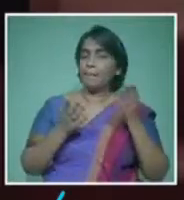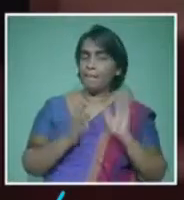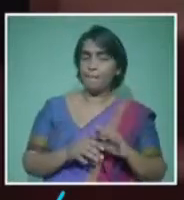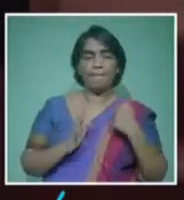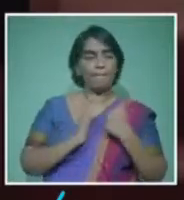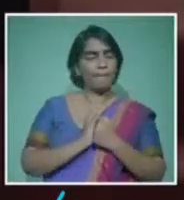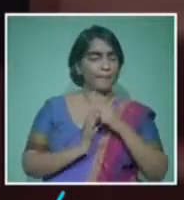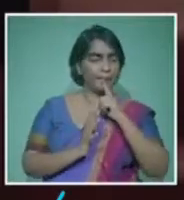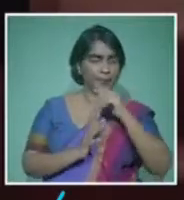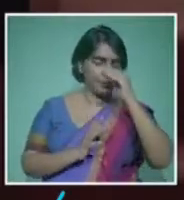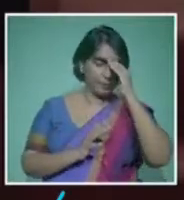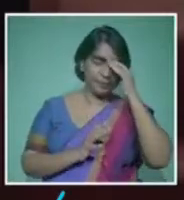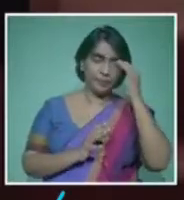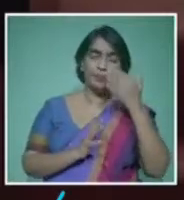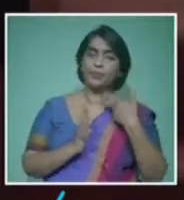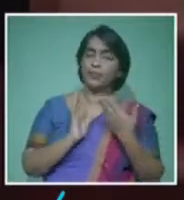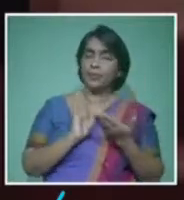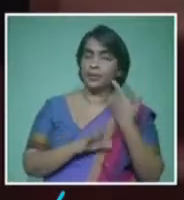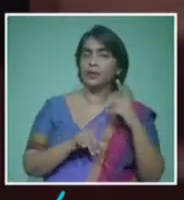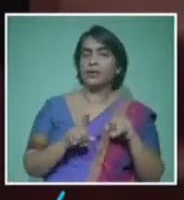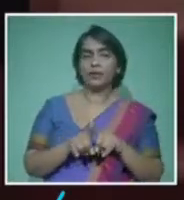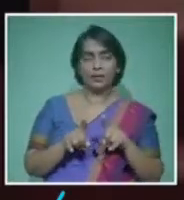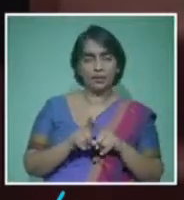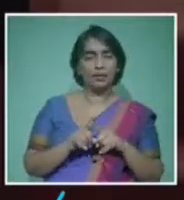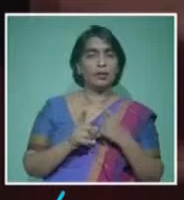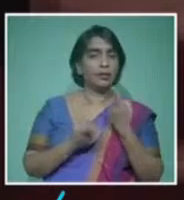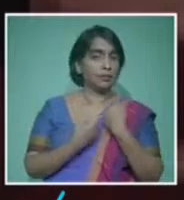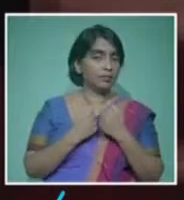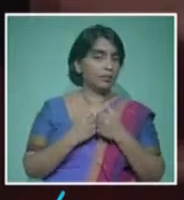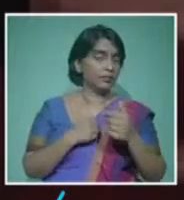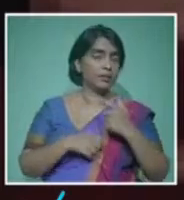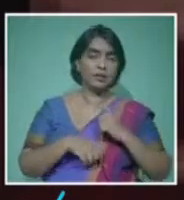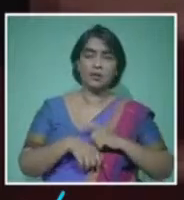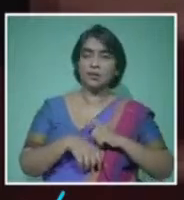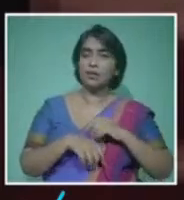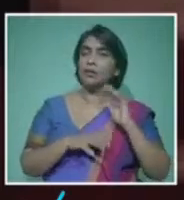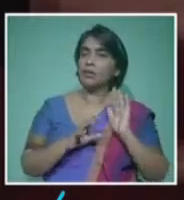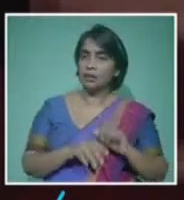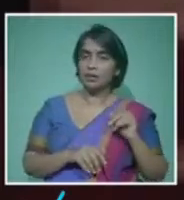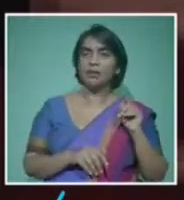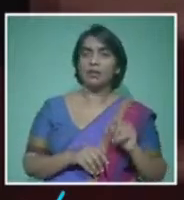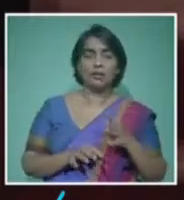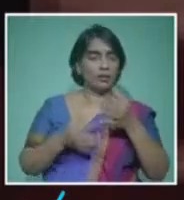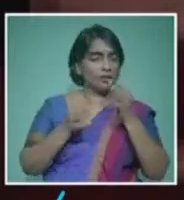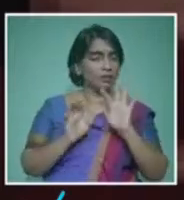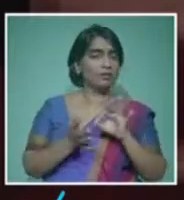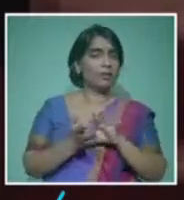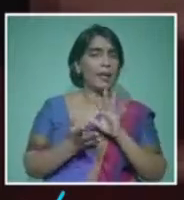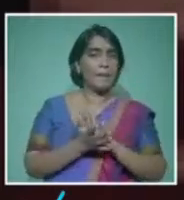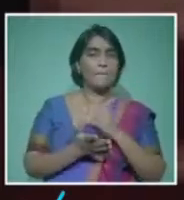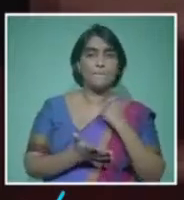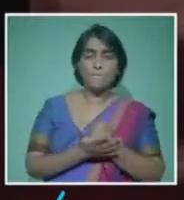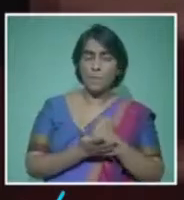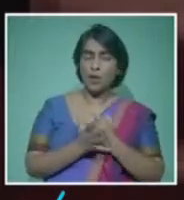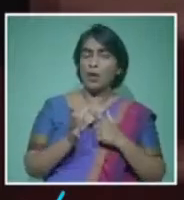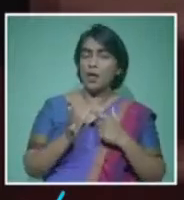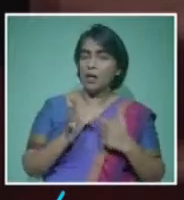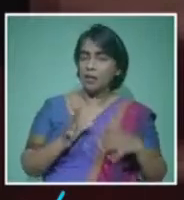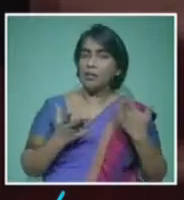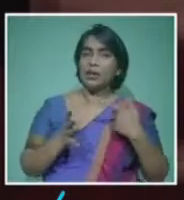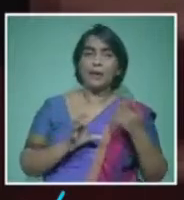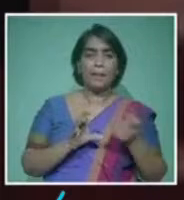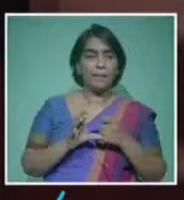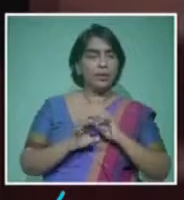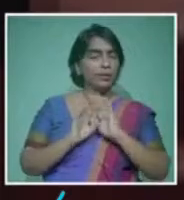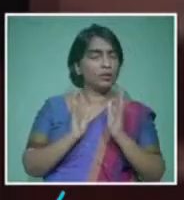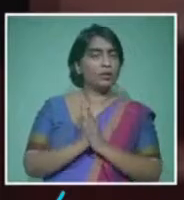ගරු කතානායකතුමනි වැඩිමනත් වශයෙන් පරීක්ෂණ සඳහා යන කාලය තුල උවද නියම කරුණු ලබන බැංකුව අපකරයක් තබා